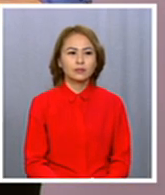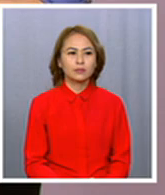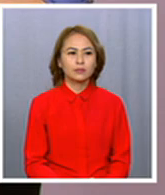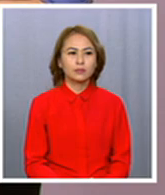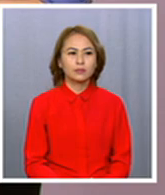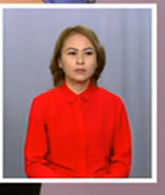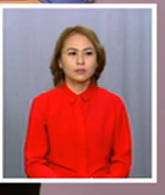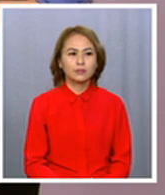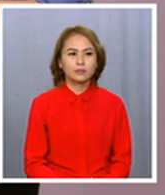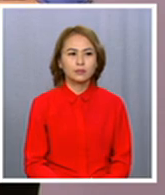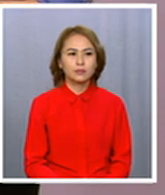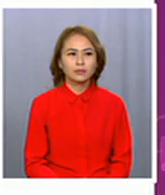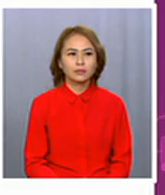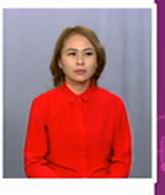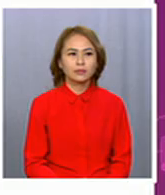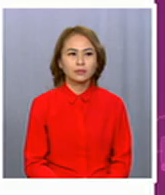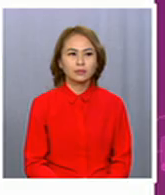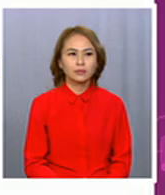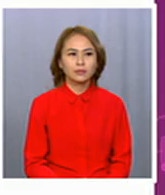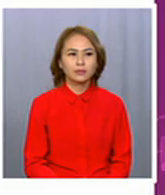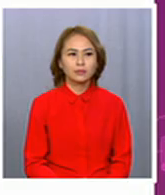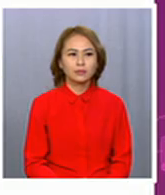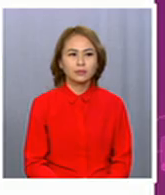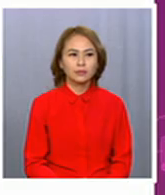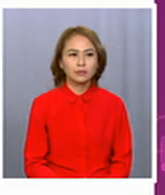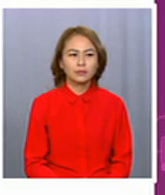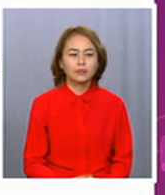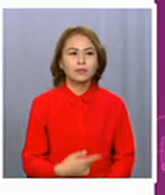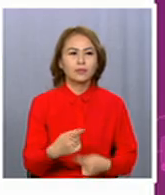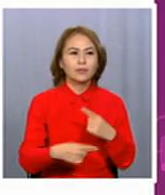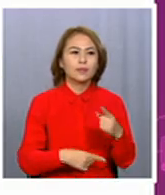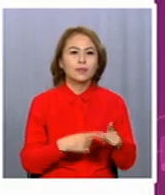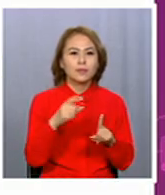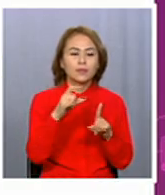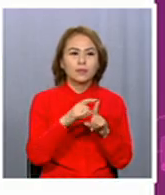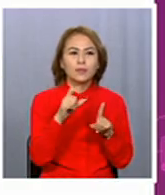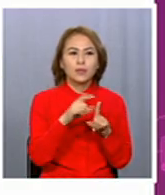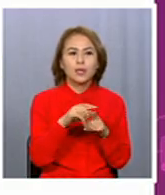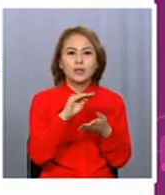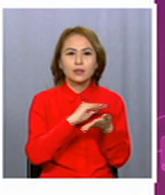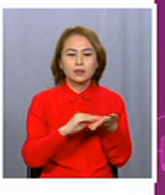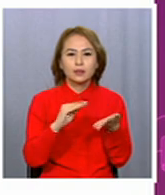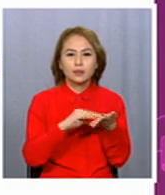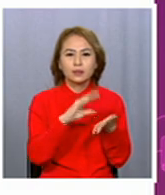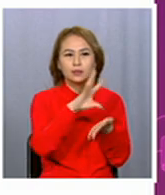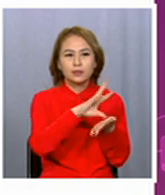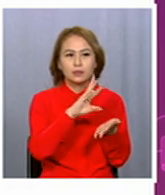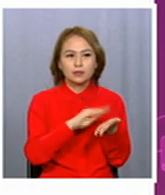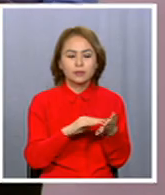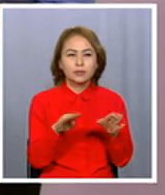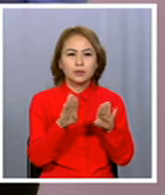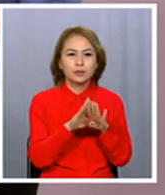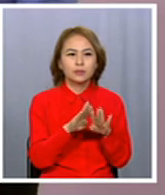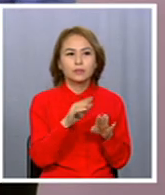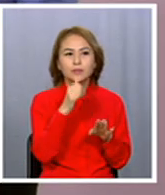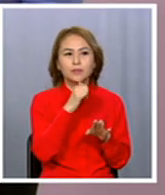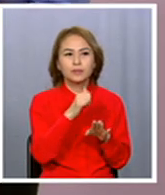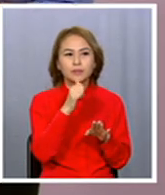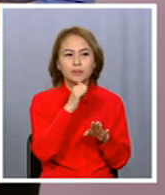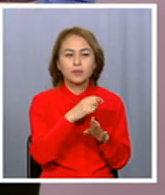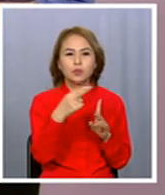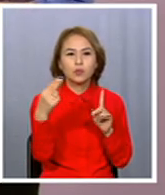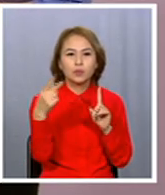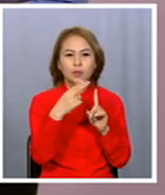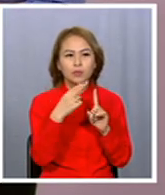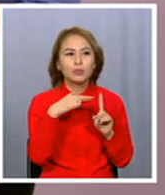Ережені жаттап алыңдар. Енді келесі сөйлемді дәптерімізге көркем етіп көшірейік. Сөйлемді